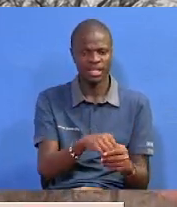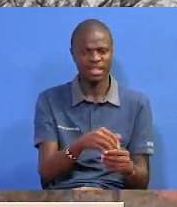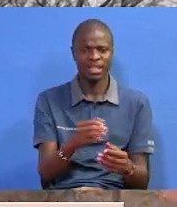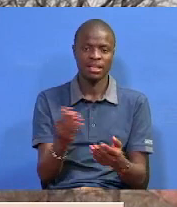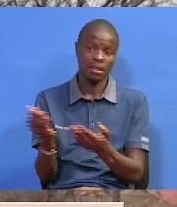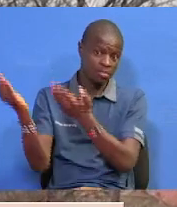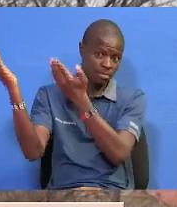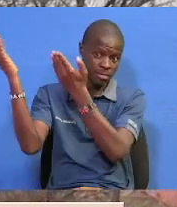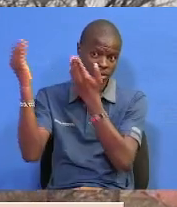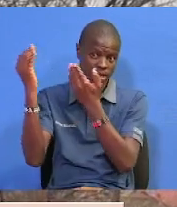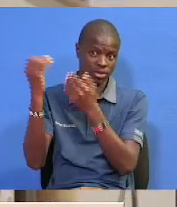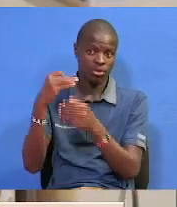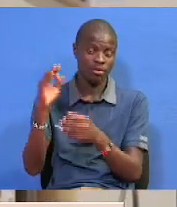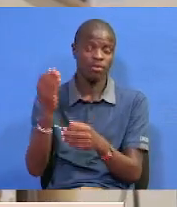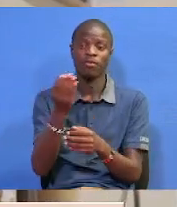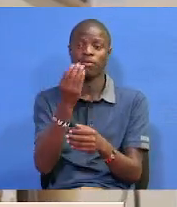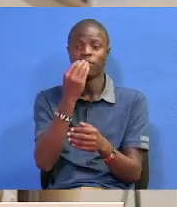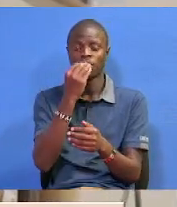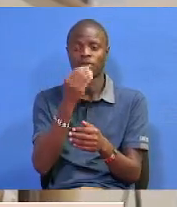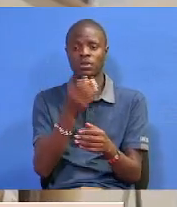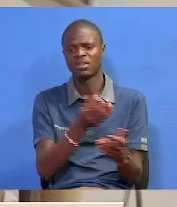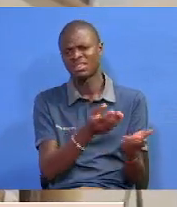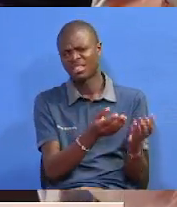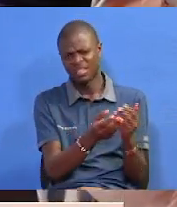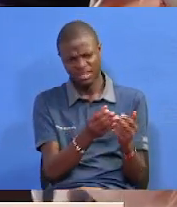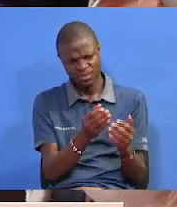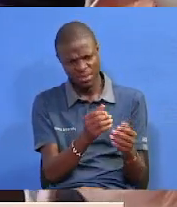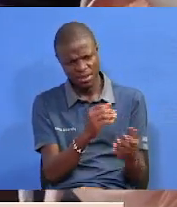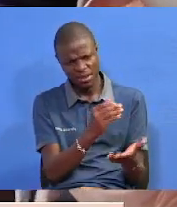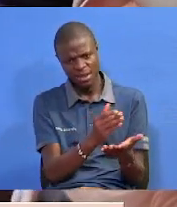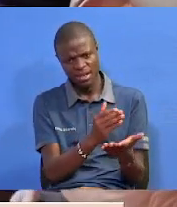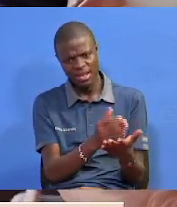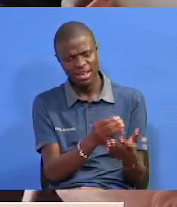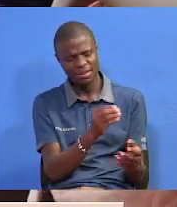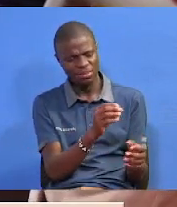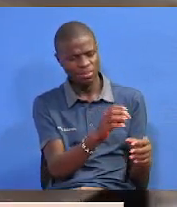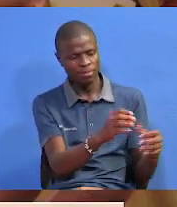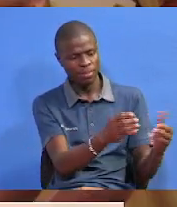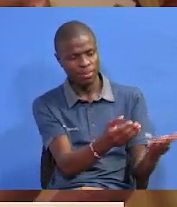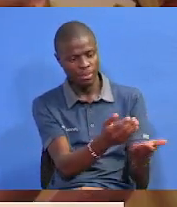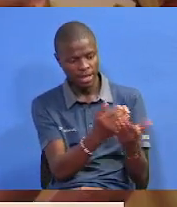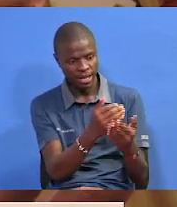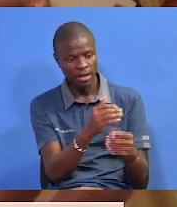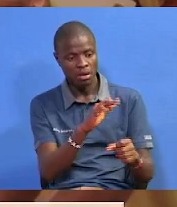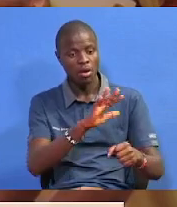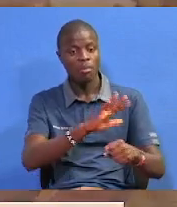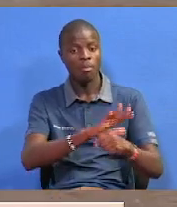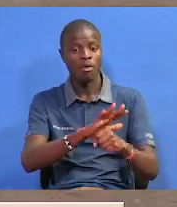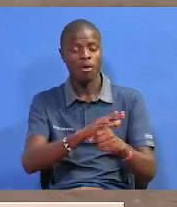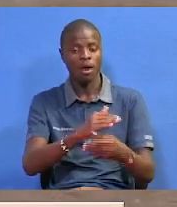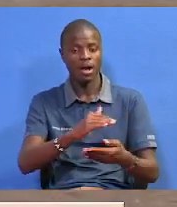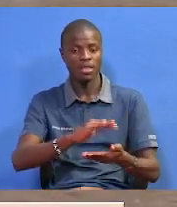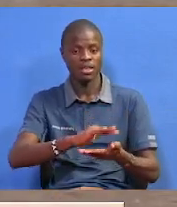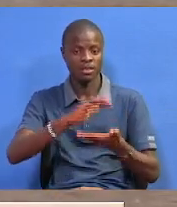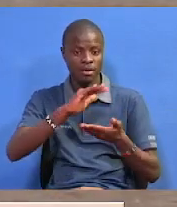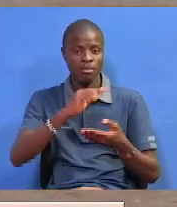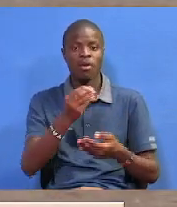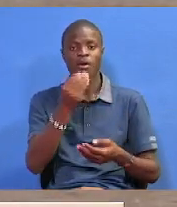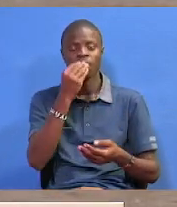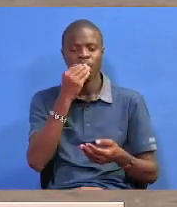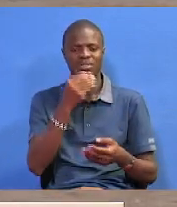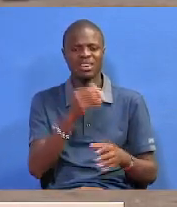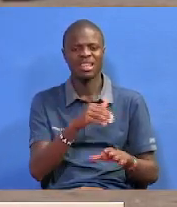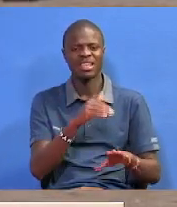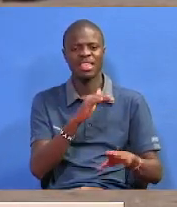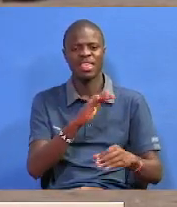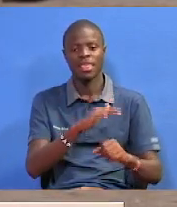wa bidhaa za vyakula kutoka nje ya nchi, huku akisema kuwa itawezesha upatikanaji wa vyakula zaidi ya kile ambacho wakulima wanaweza